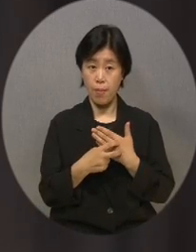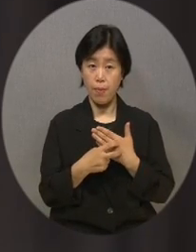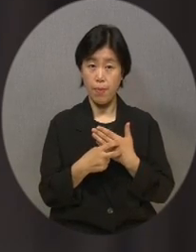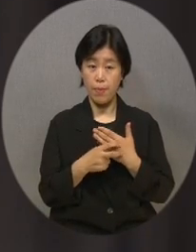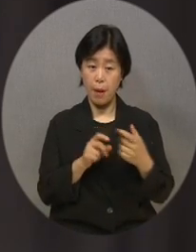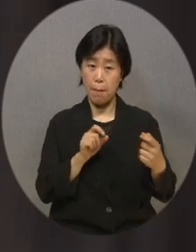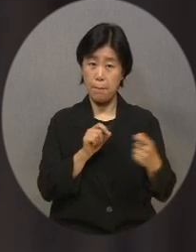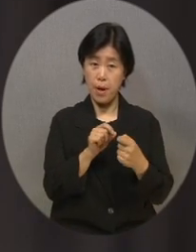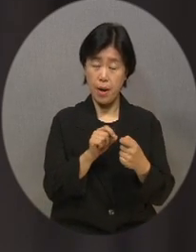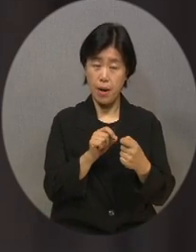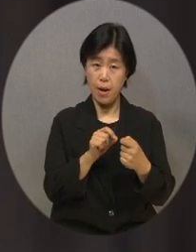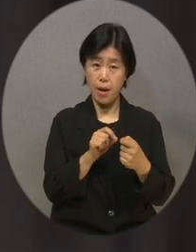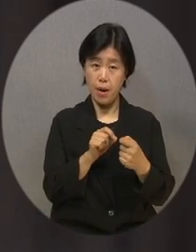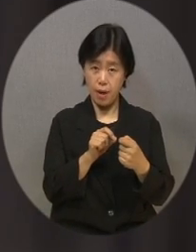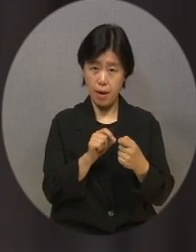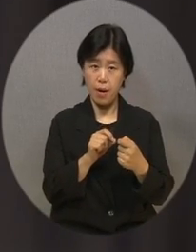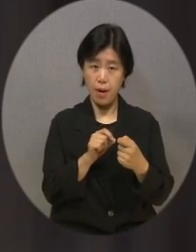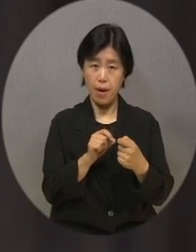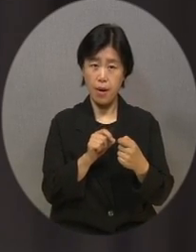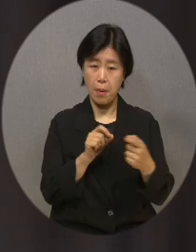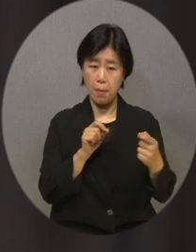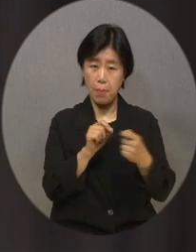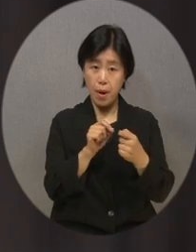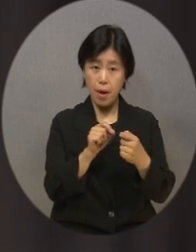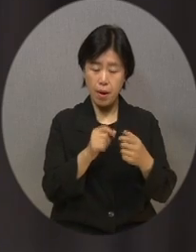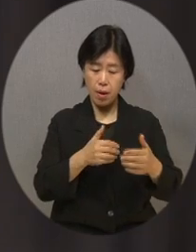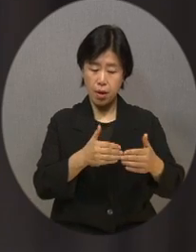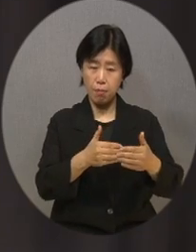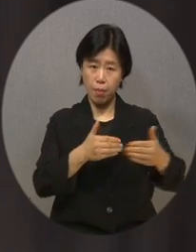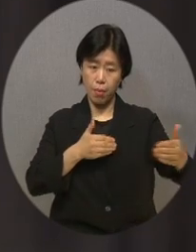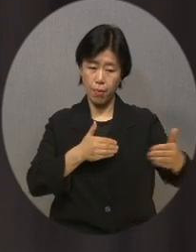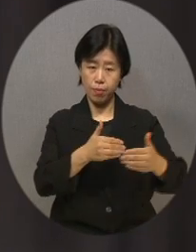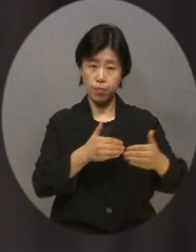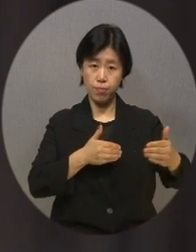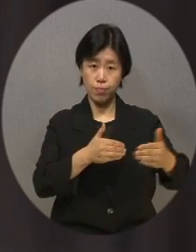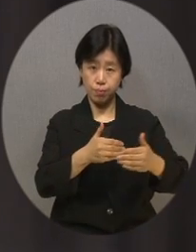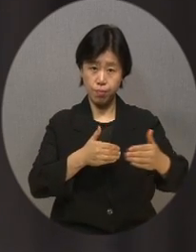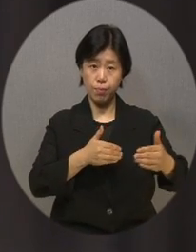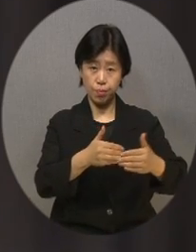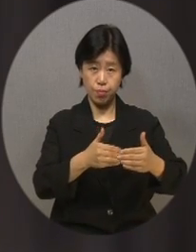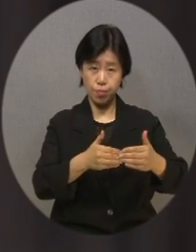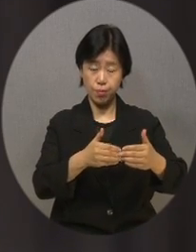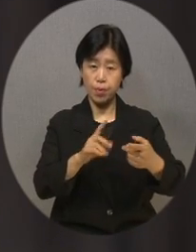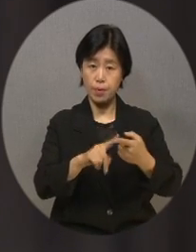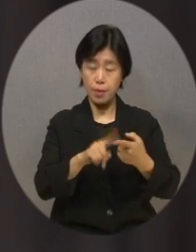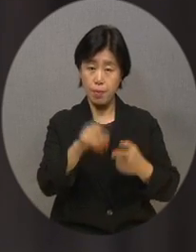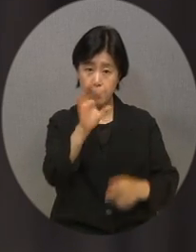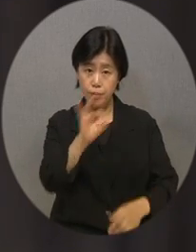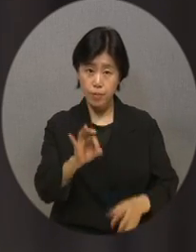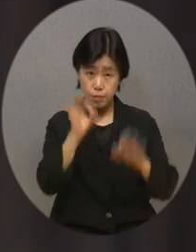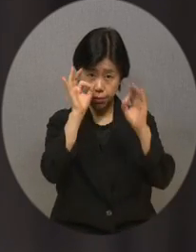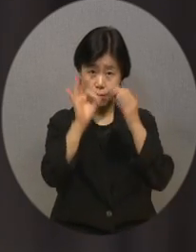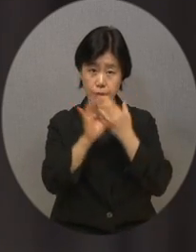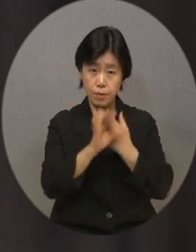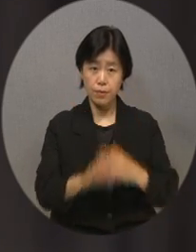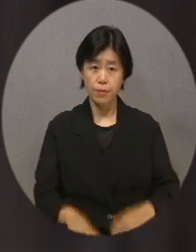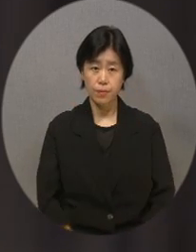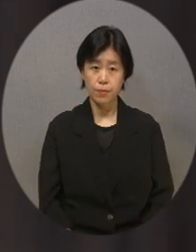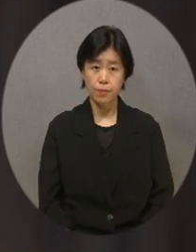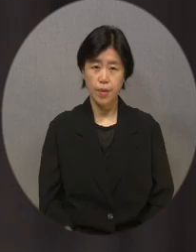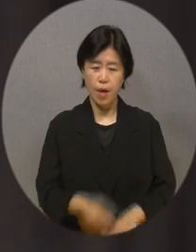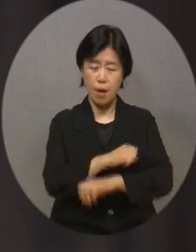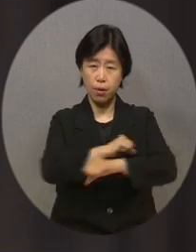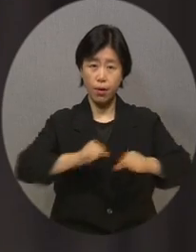잘 갈 수 있는지 이걸 이제 거리로 나타내는 지수가 있거든요. 예. 그 의료 접근성으로 본다면은 광역시를